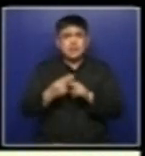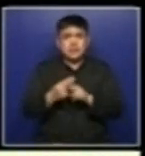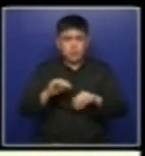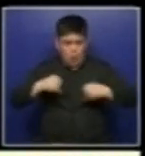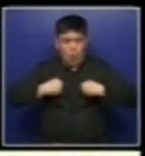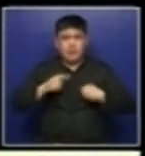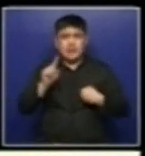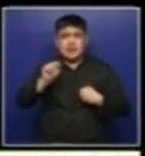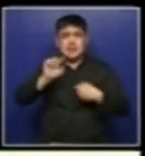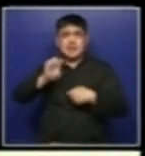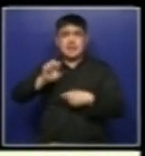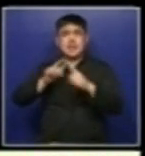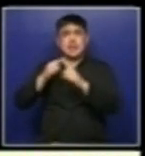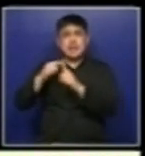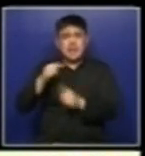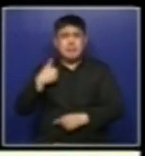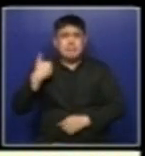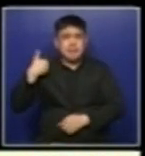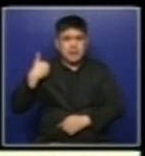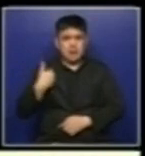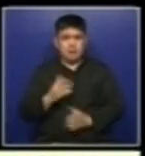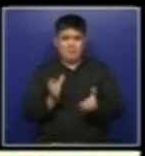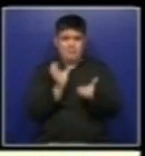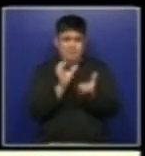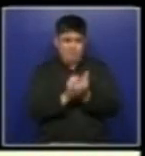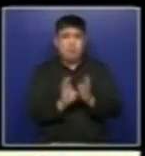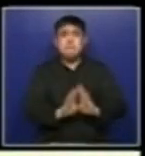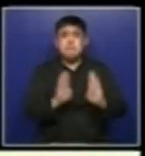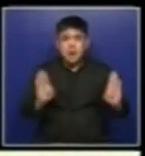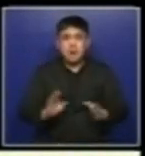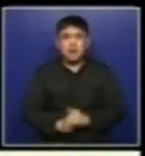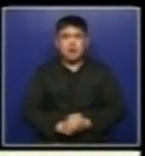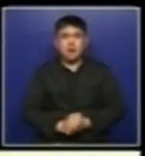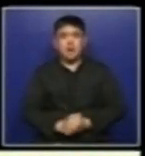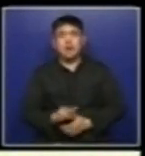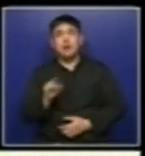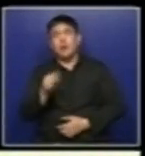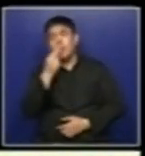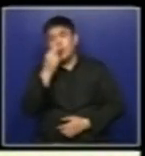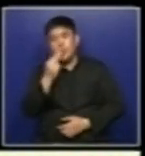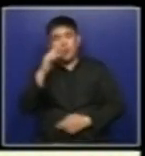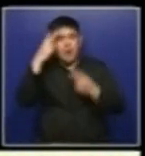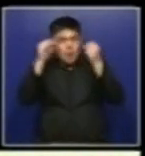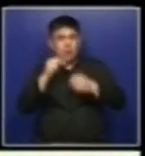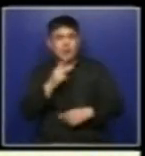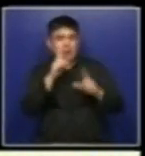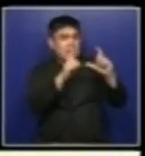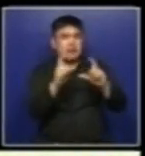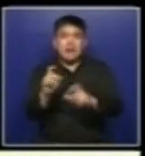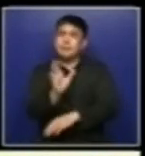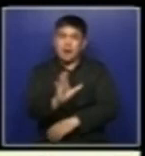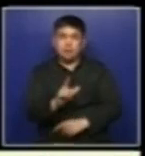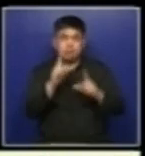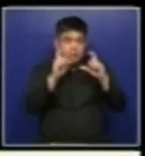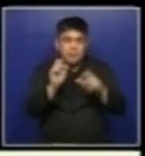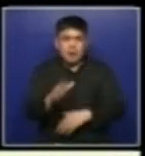ดบ่อนโอ้เป็นไปได้ไงครับท่านประธานครับ บ่อนกูนาวันหน้าอย่าไปถ่ายรูปนะครับอย่าไปถ่ายรูปมาอย่างเดียวมา